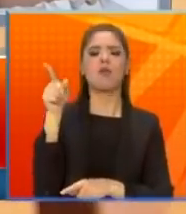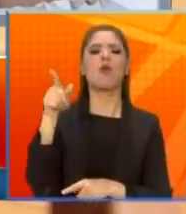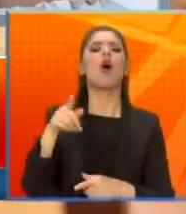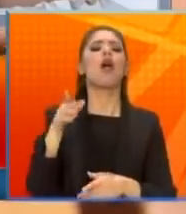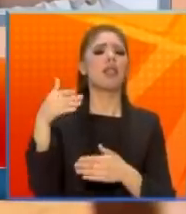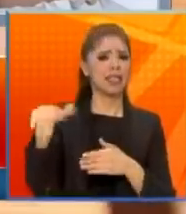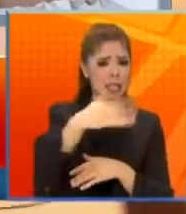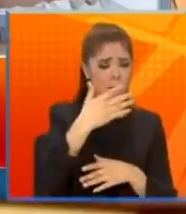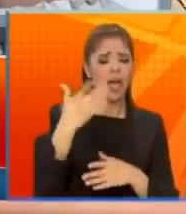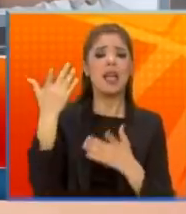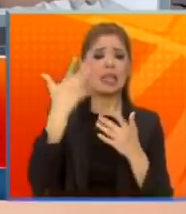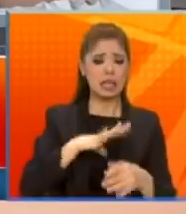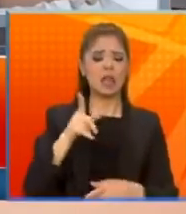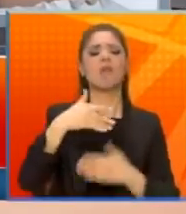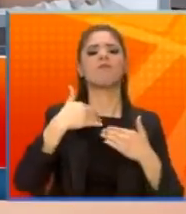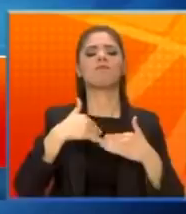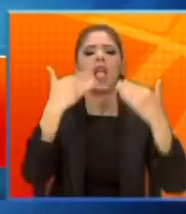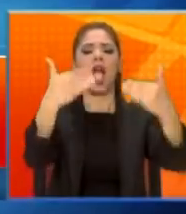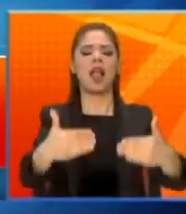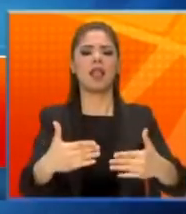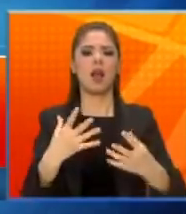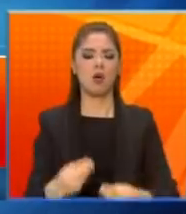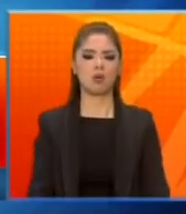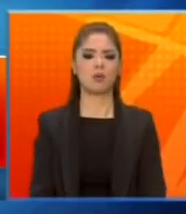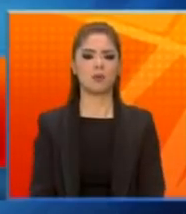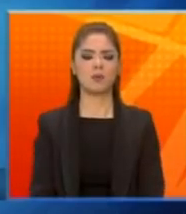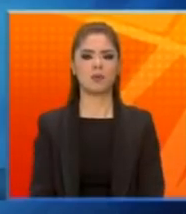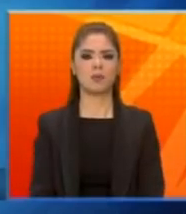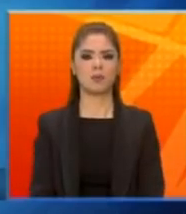reddetti. Duruşma 4 Mayıs tarihine ertelendi. Lütfen istememde her şeyi koyabilirim.